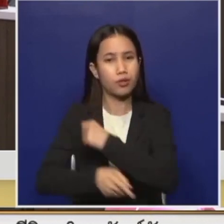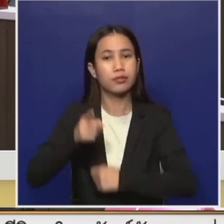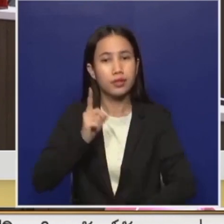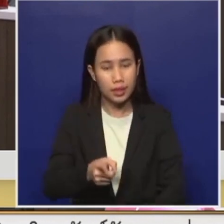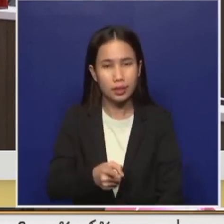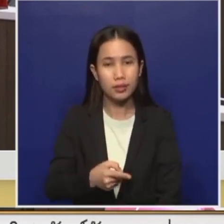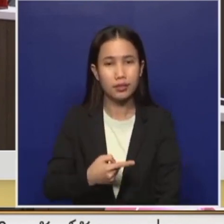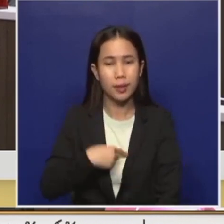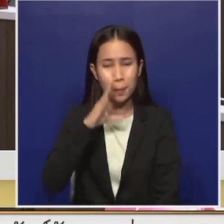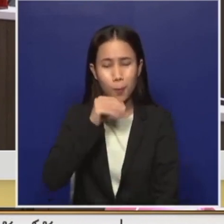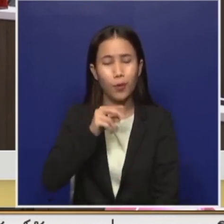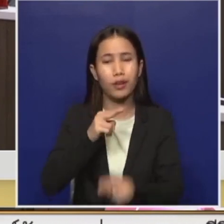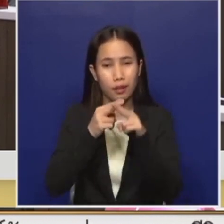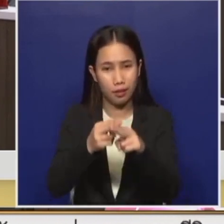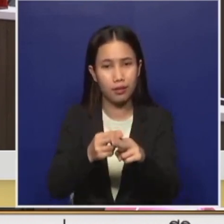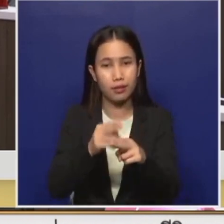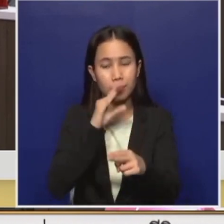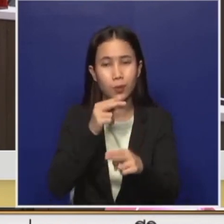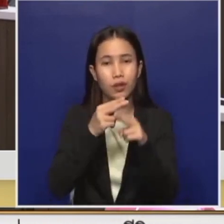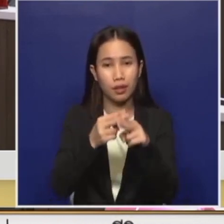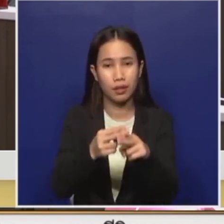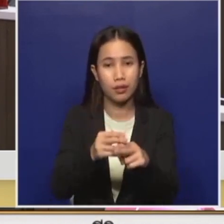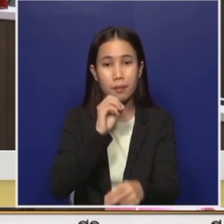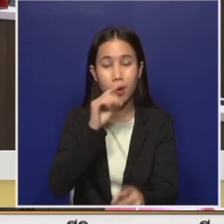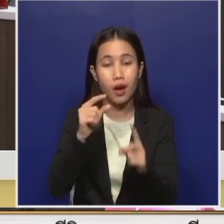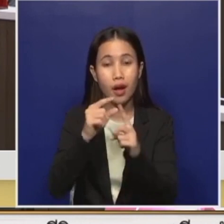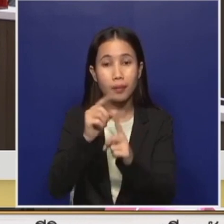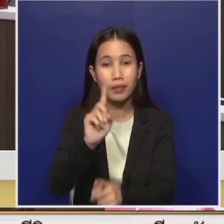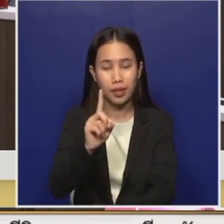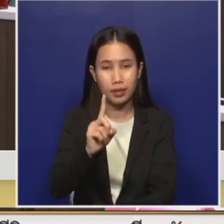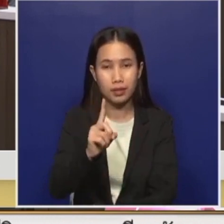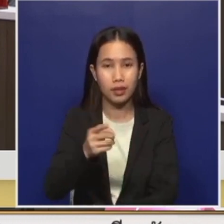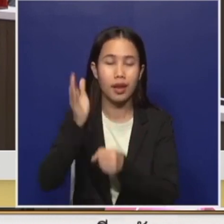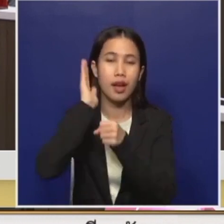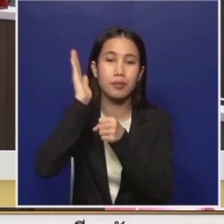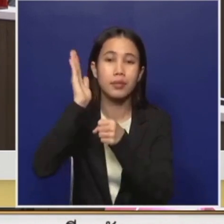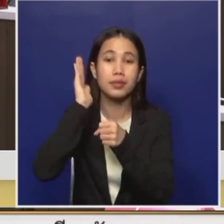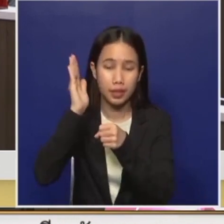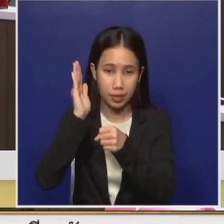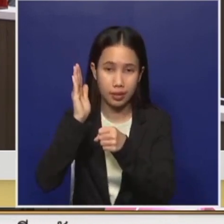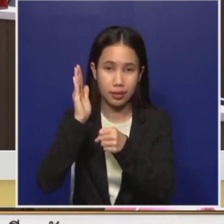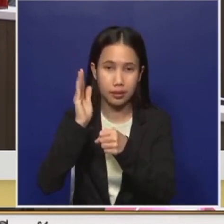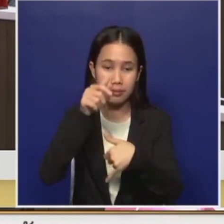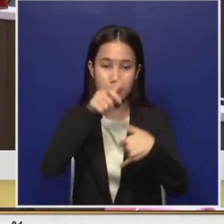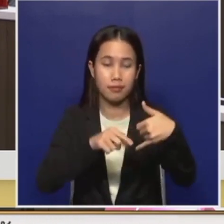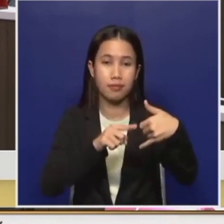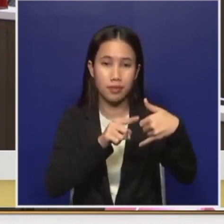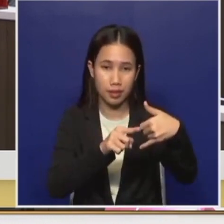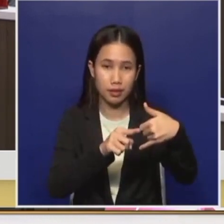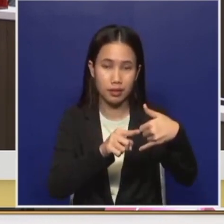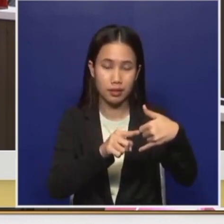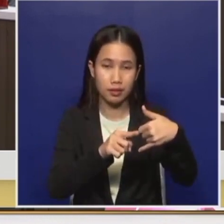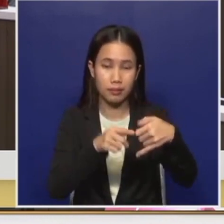ท่มคนพดเองครับโดยใชกพูดบอกว่า อภิปรายไม่ไว้วางใจประทานบอดอ.ข.